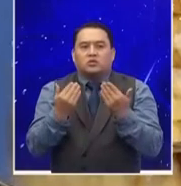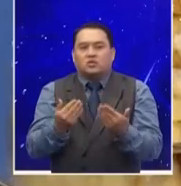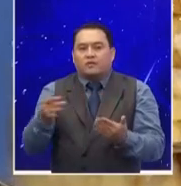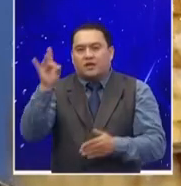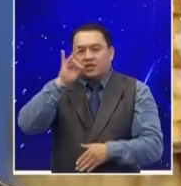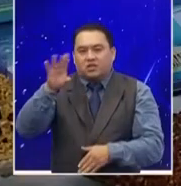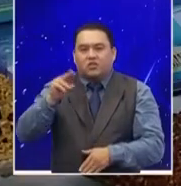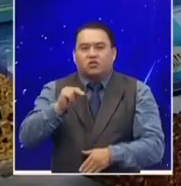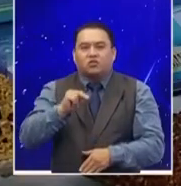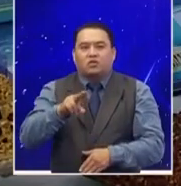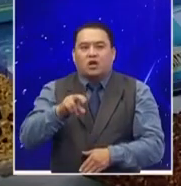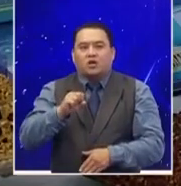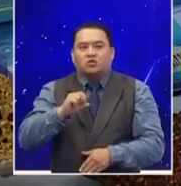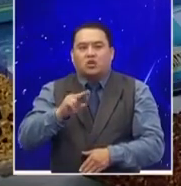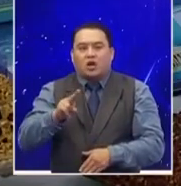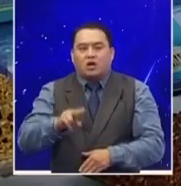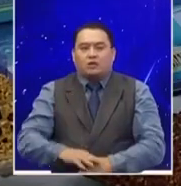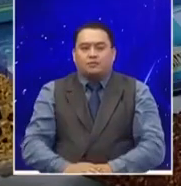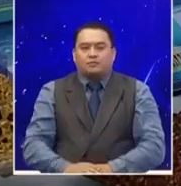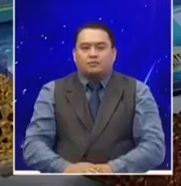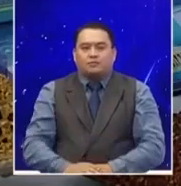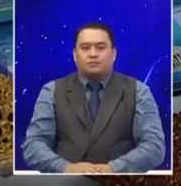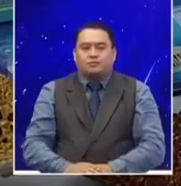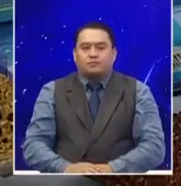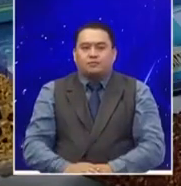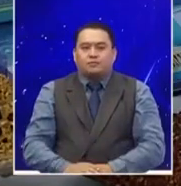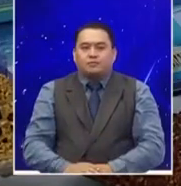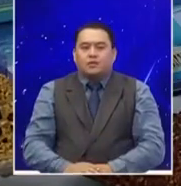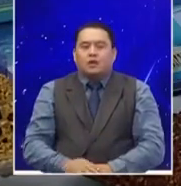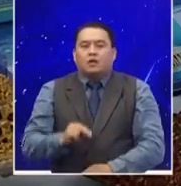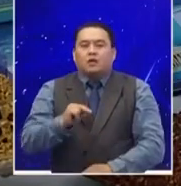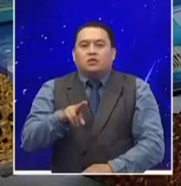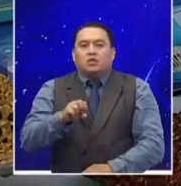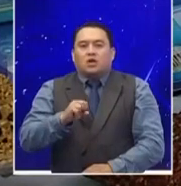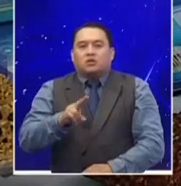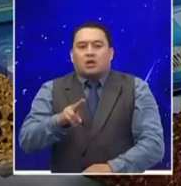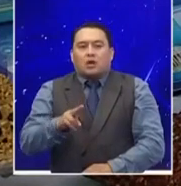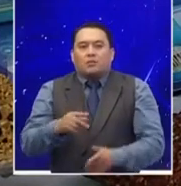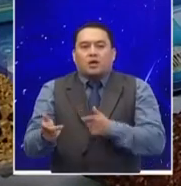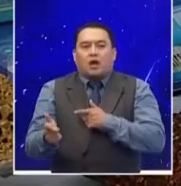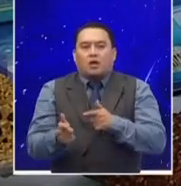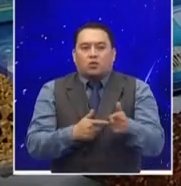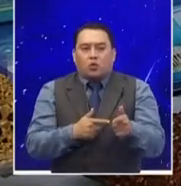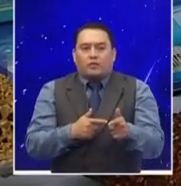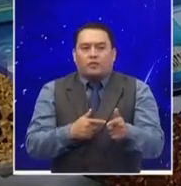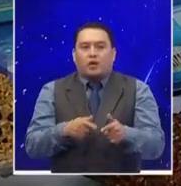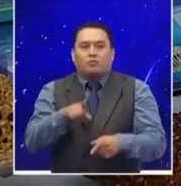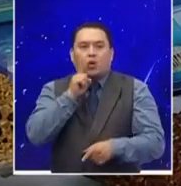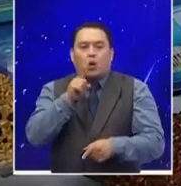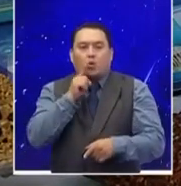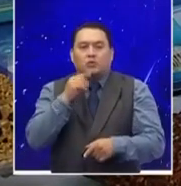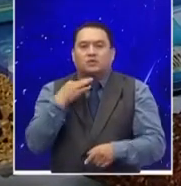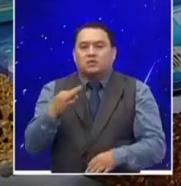известный чак-чак. Ой, он, этот чак-чак ее, который она приготовила, преподнес молодоженам, своему сыну